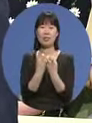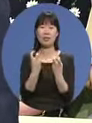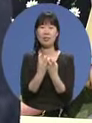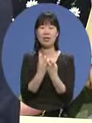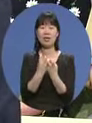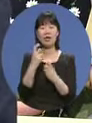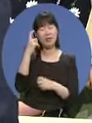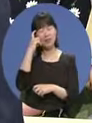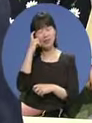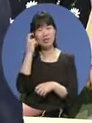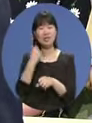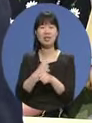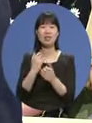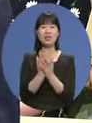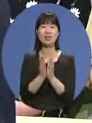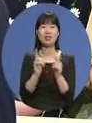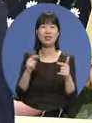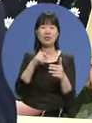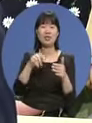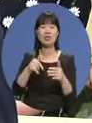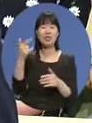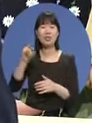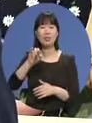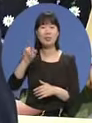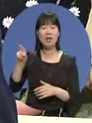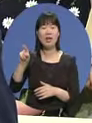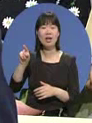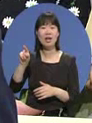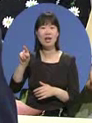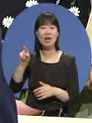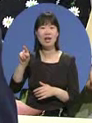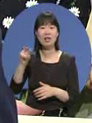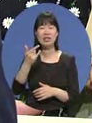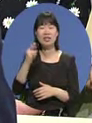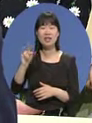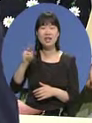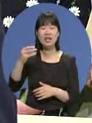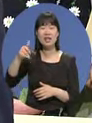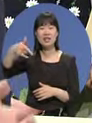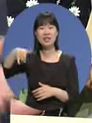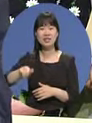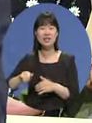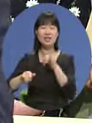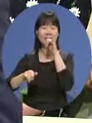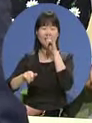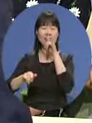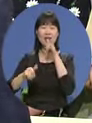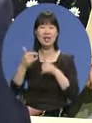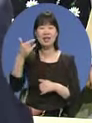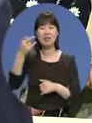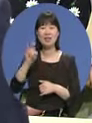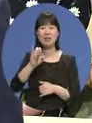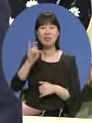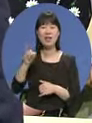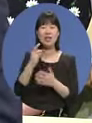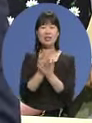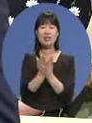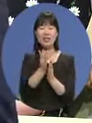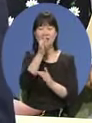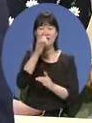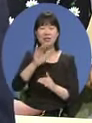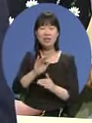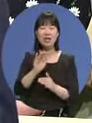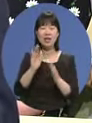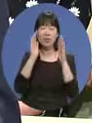명상 이런 것들 중에서도 이제 뇌파 내리기라고 있습니다. 뇌파 내리기. 네. 이제 뭐 뇌파 여러 가지 있지만 공부에